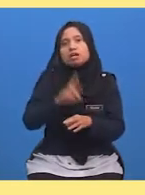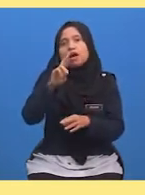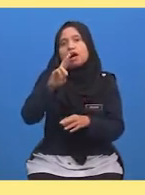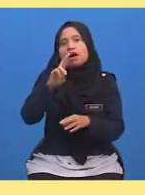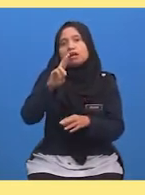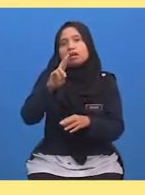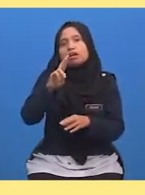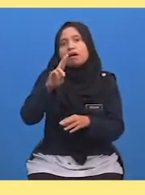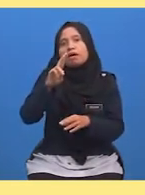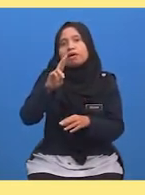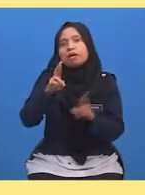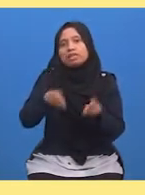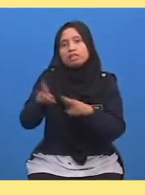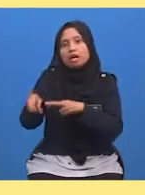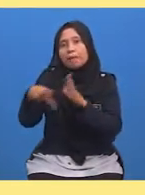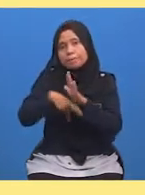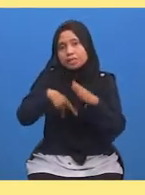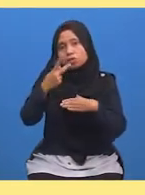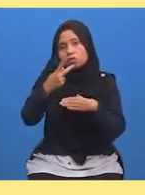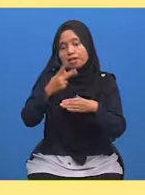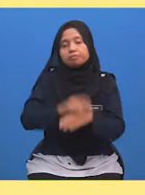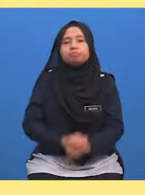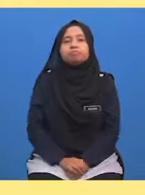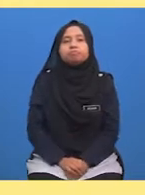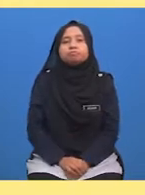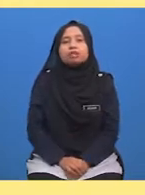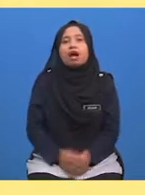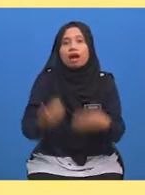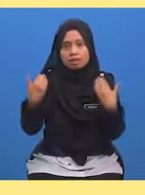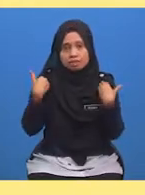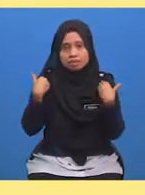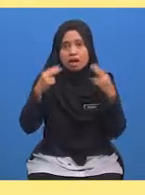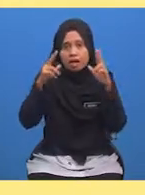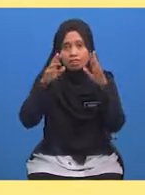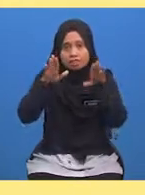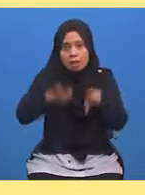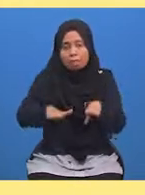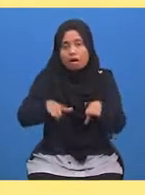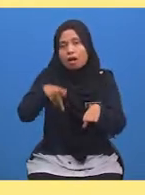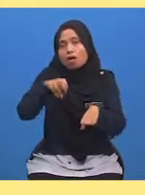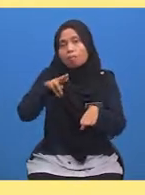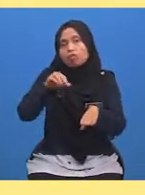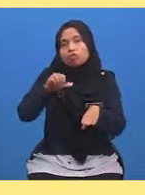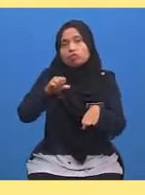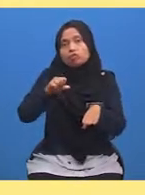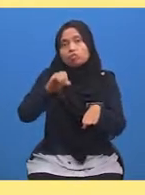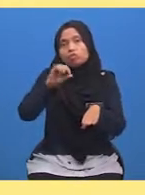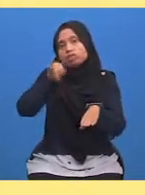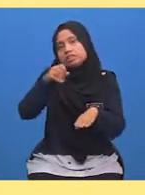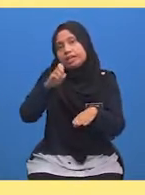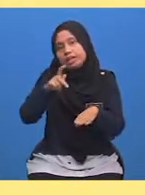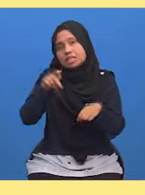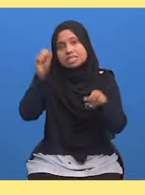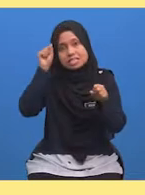rancangan pengeluaran atau operasi, mengandungi maklumat tapak projek, kesesuaian dan pelan